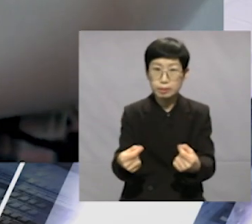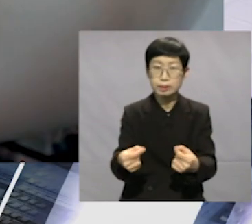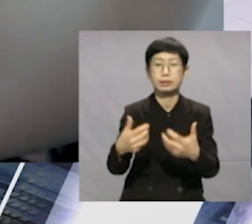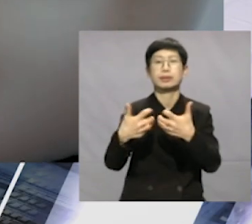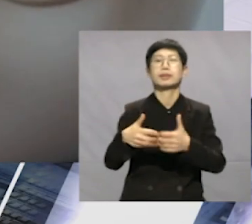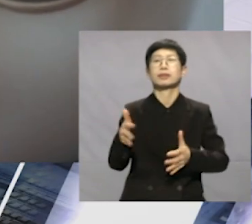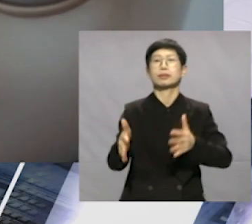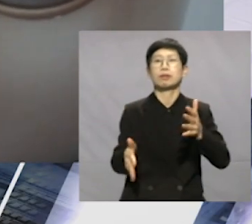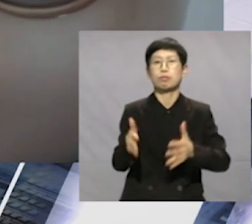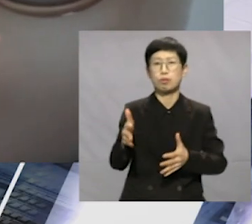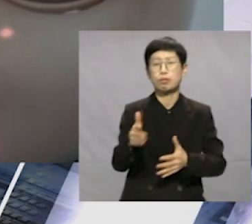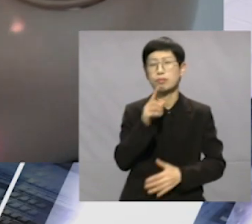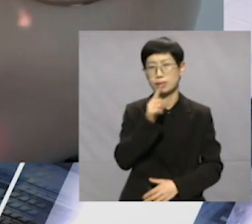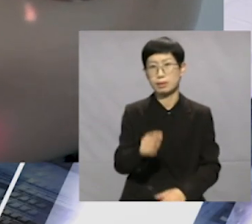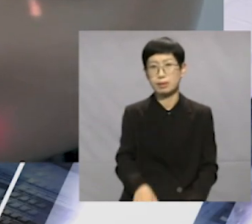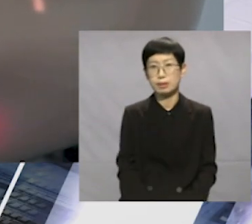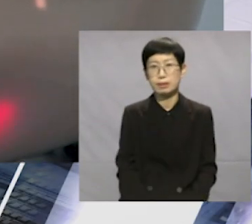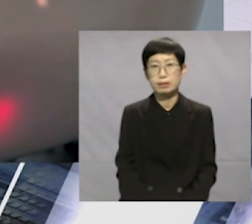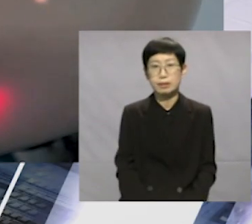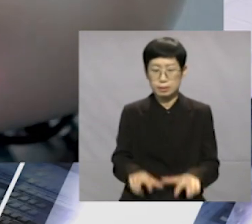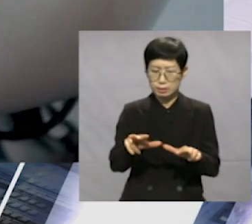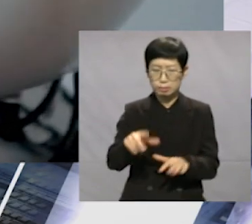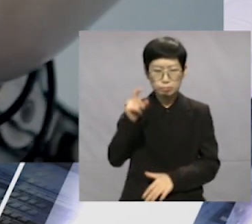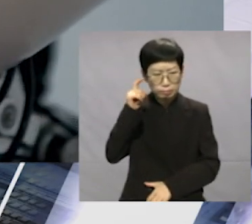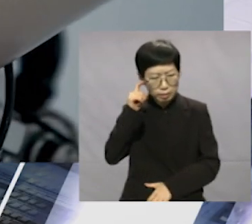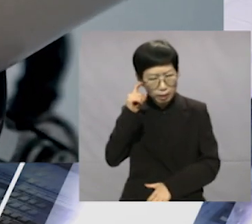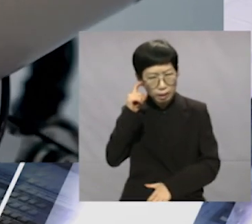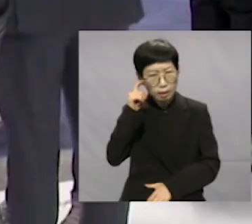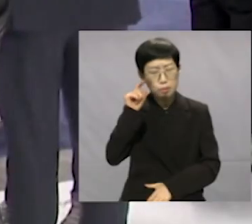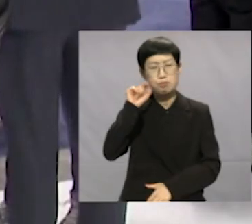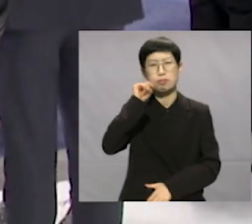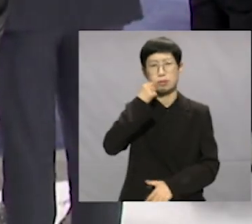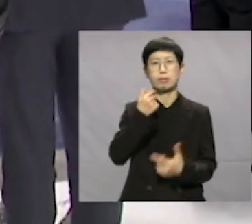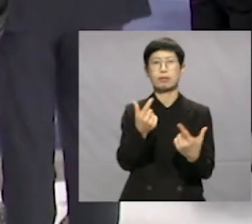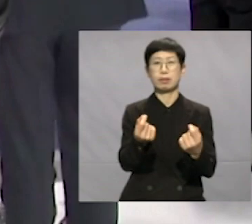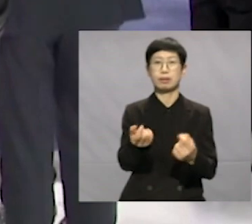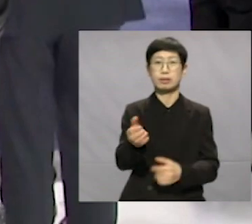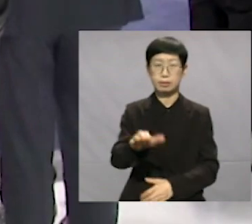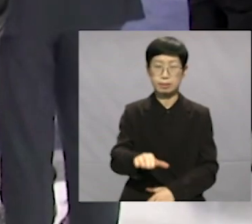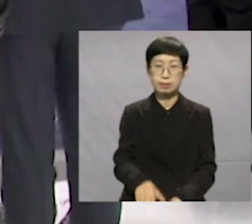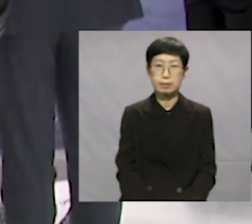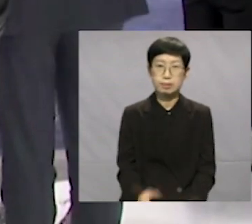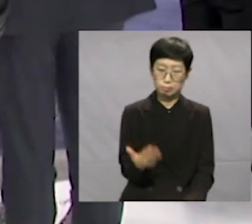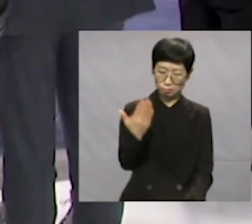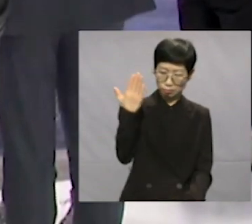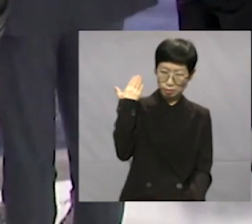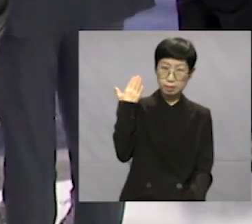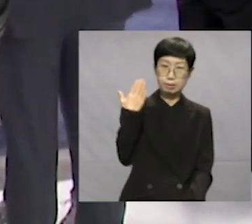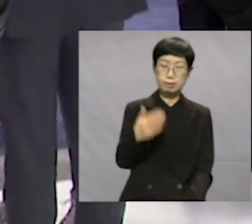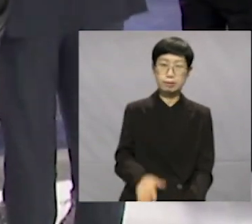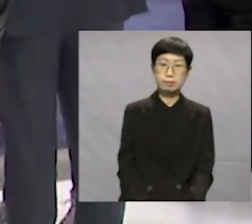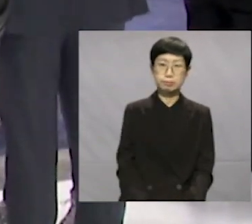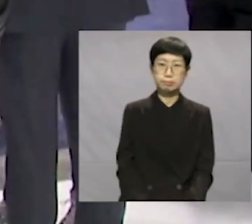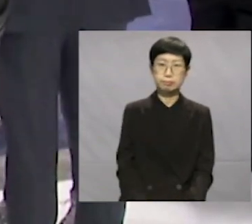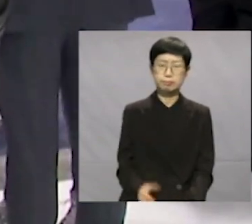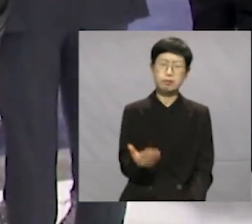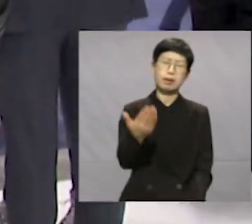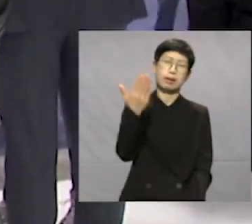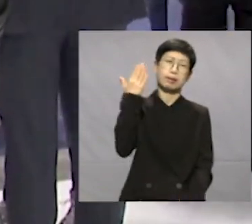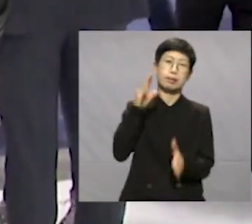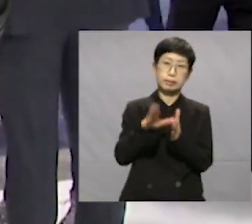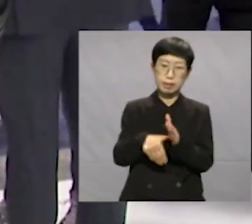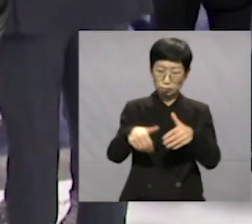지금으로서는 거의 상상이 안 가지만은 거의 뭐 그 과거에 우리들이 그 중세 시대에